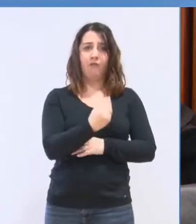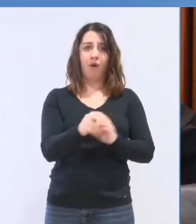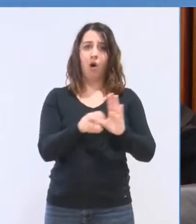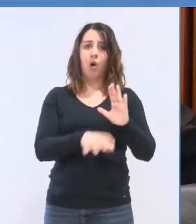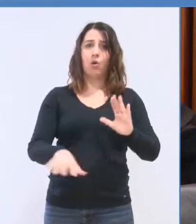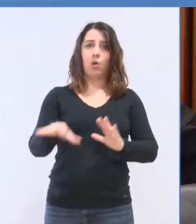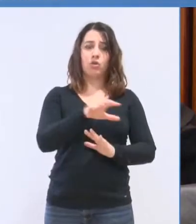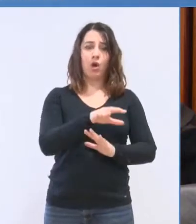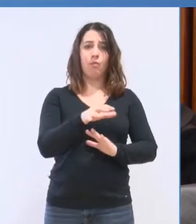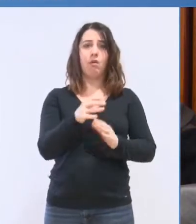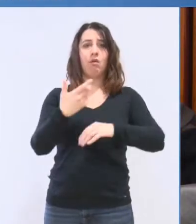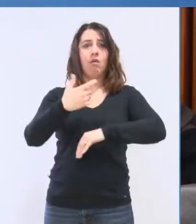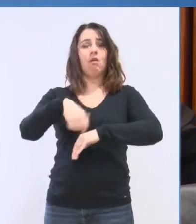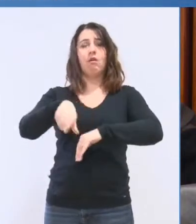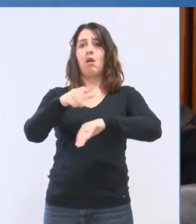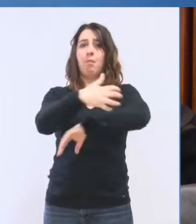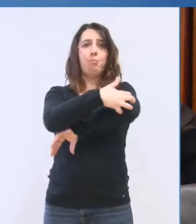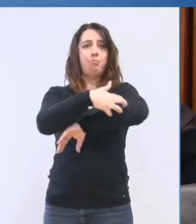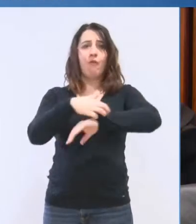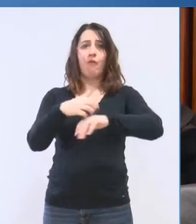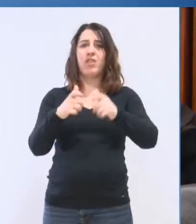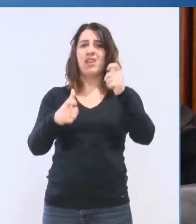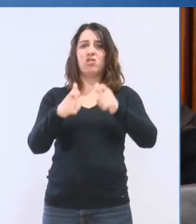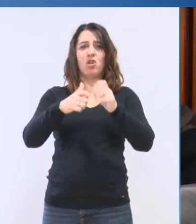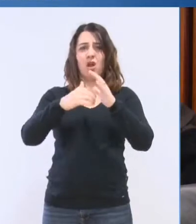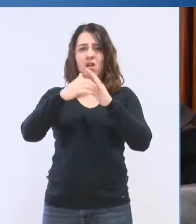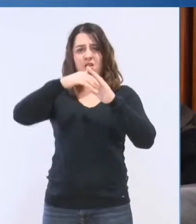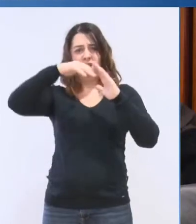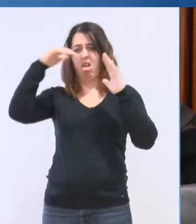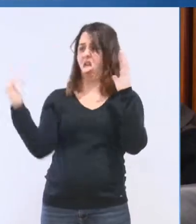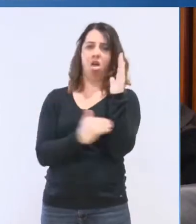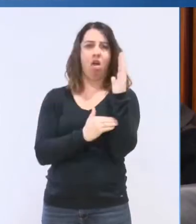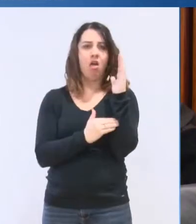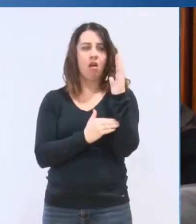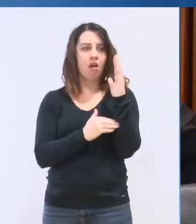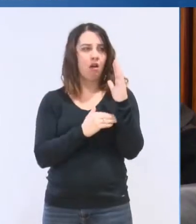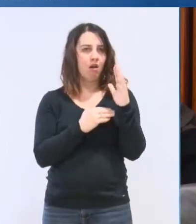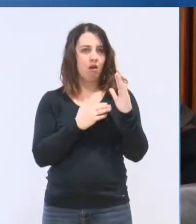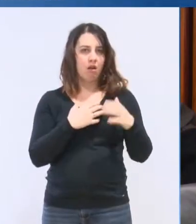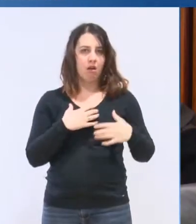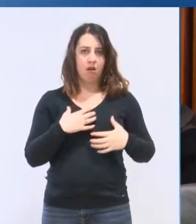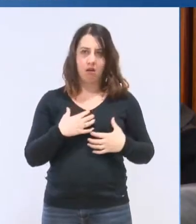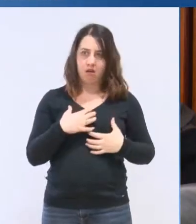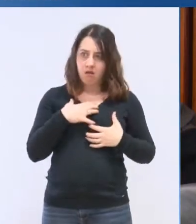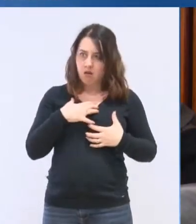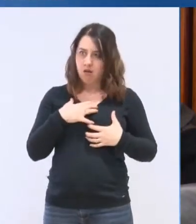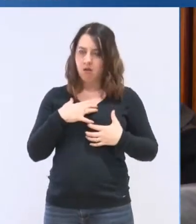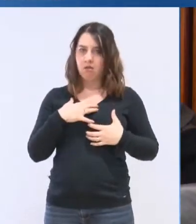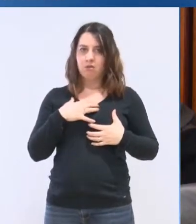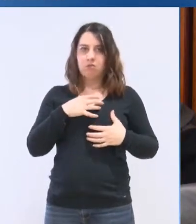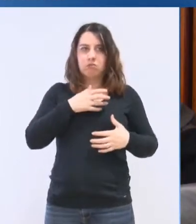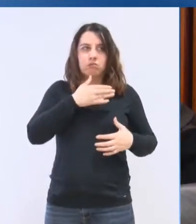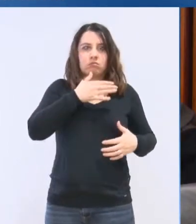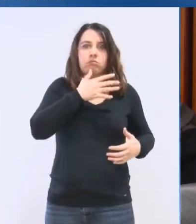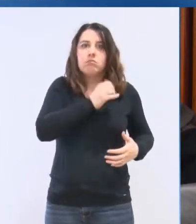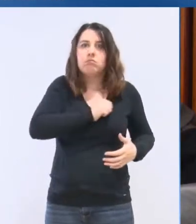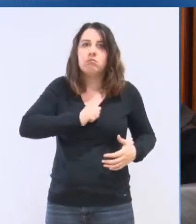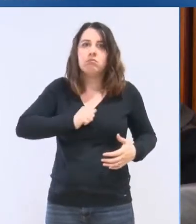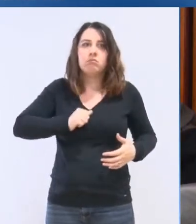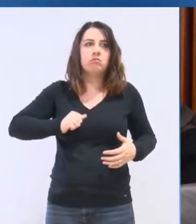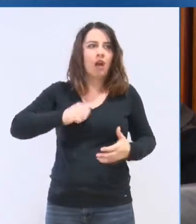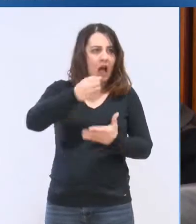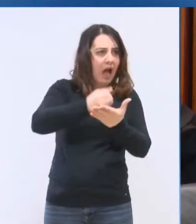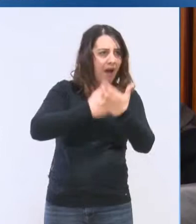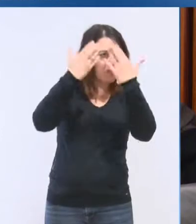est dessous le seuil de pauvreté, ce qui est glaçant, c'est énorme. Donc j'aimerais bien avoir une précision là-dessus. Si